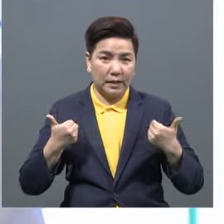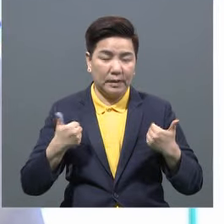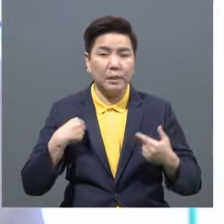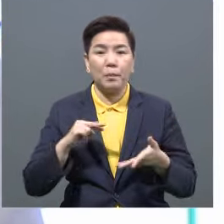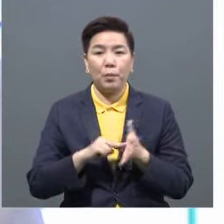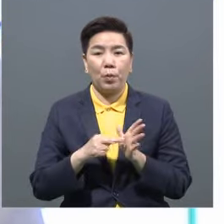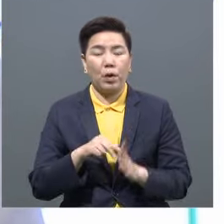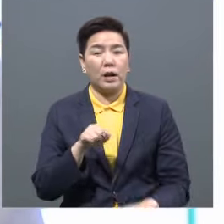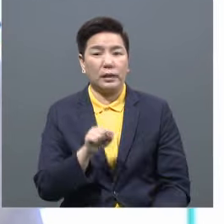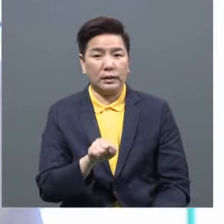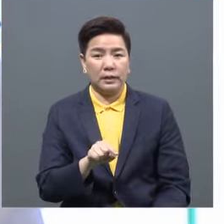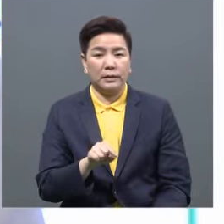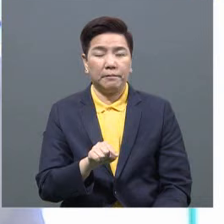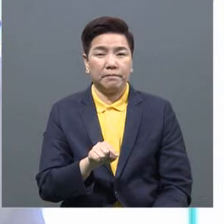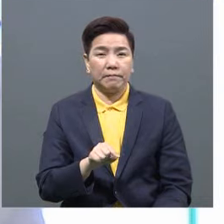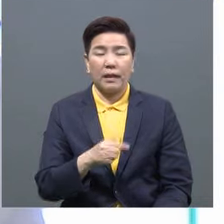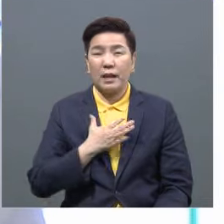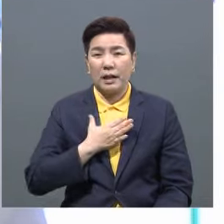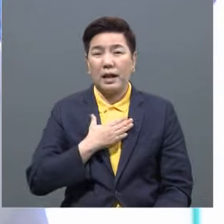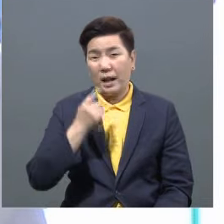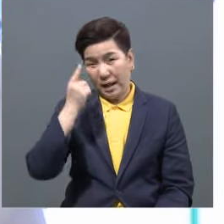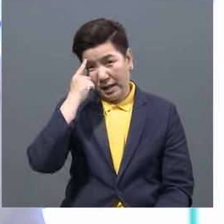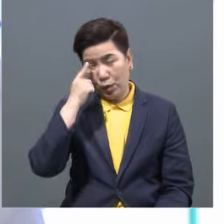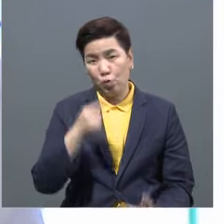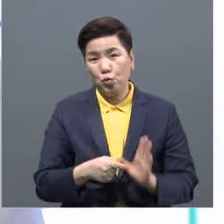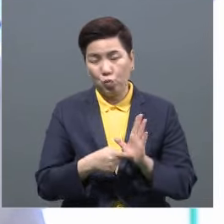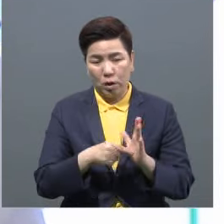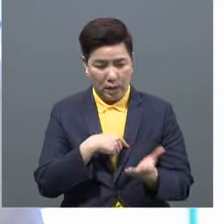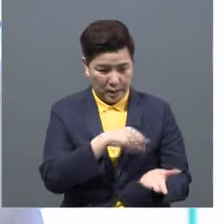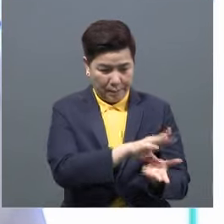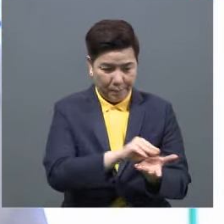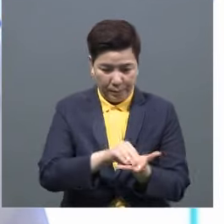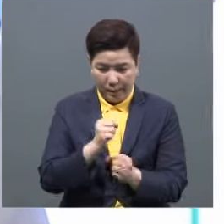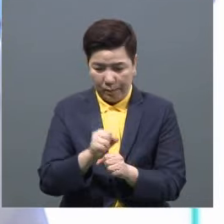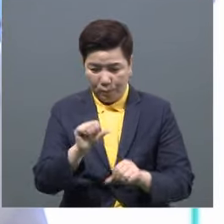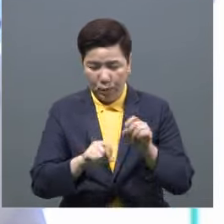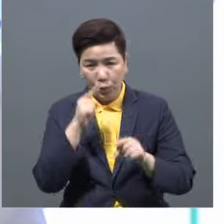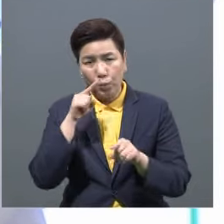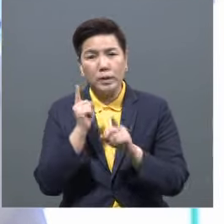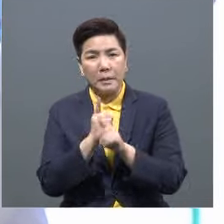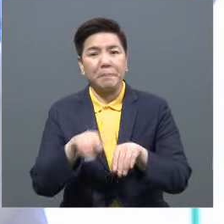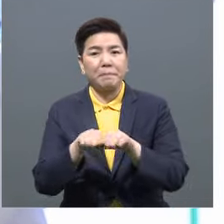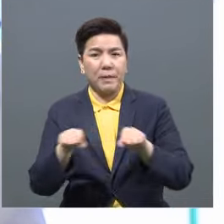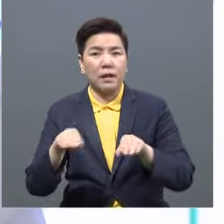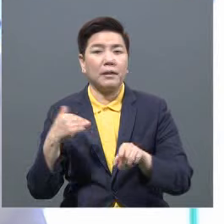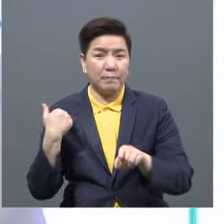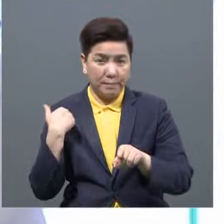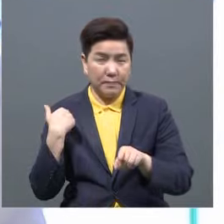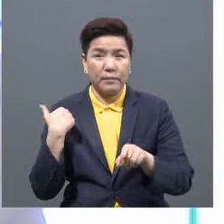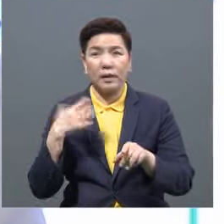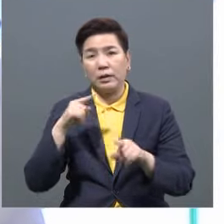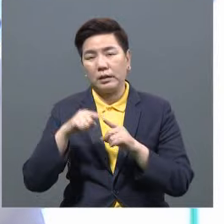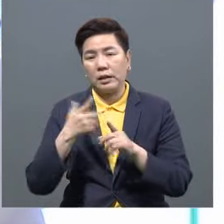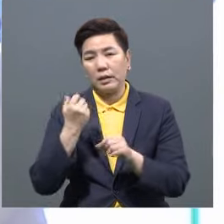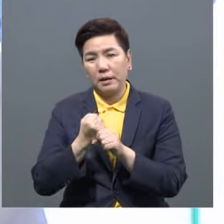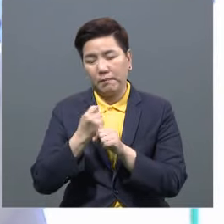งนี้เนี่ย เราคิดว่านะครับตัวอย่างที่เราเก็บมานั้นนะครับเราเก็บจากมาตรฐานนะครับแล้วก็โดย